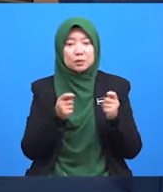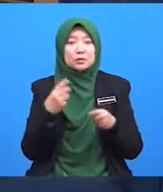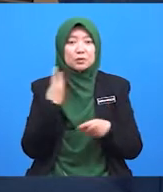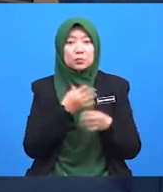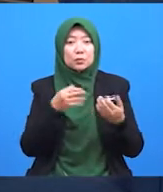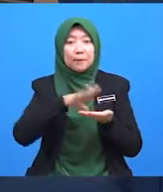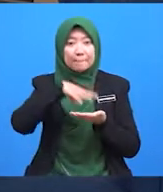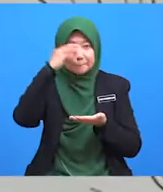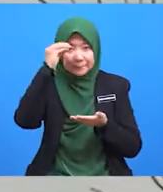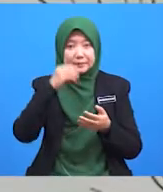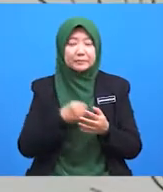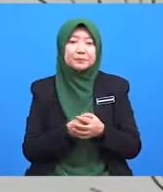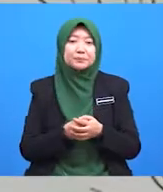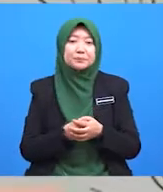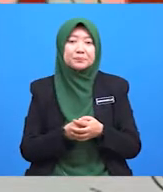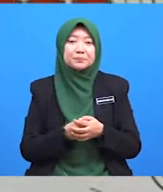kita pelajari.